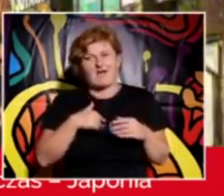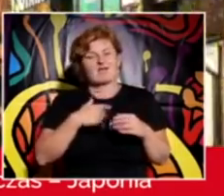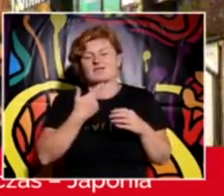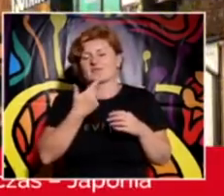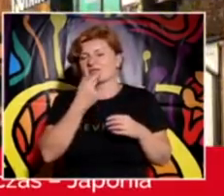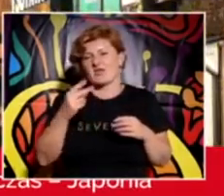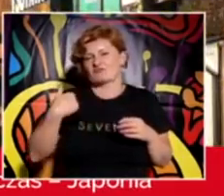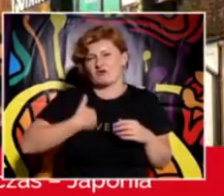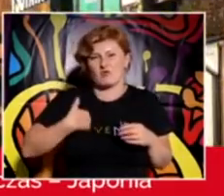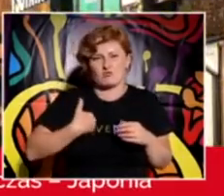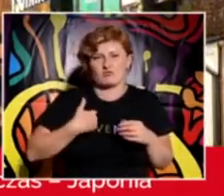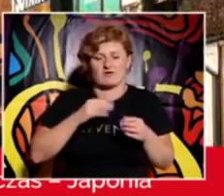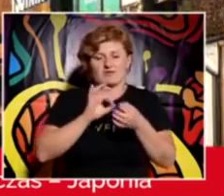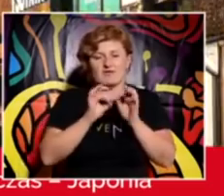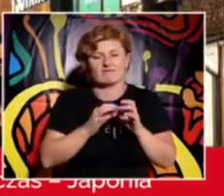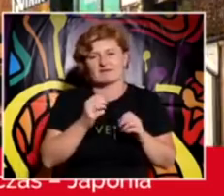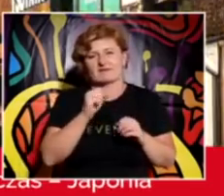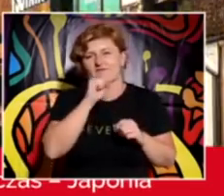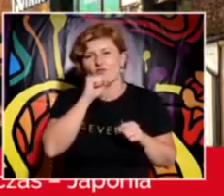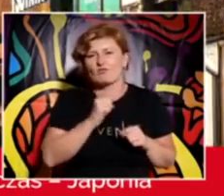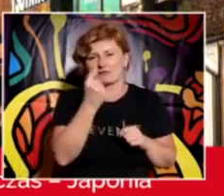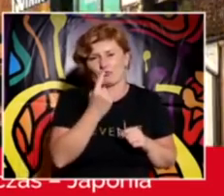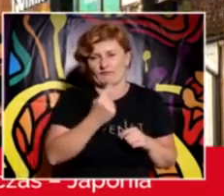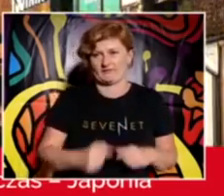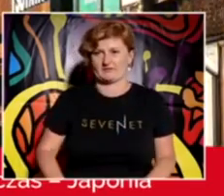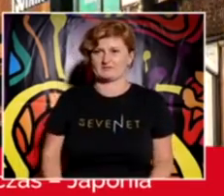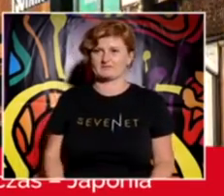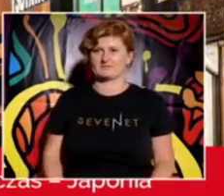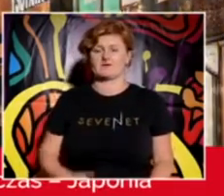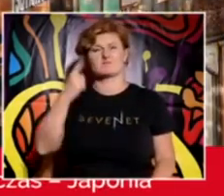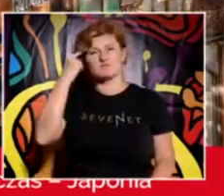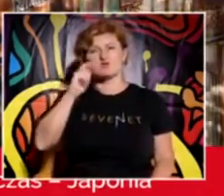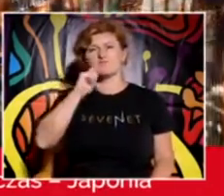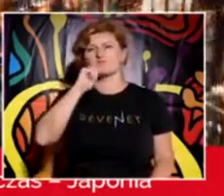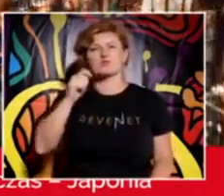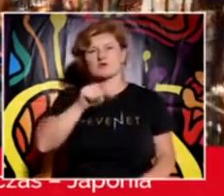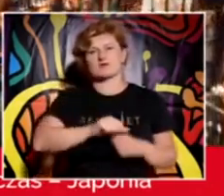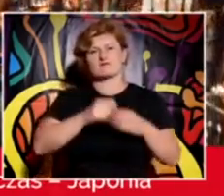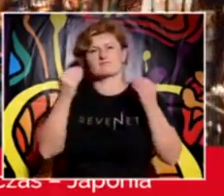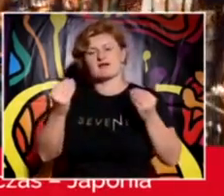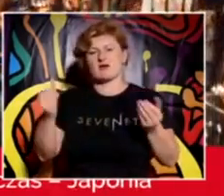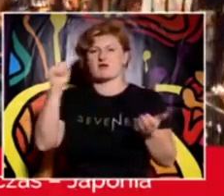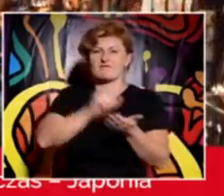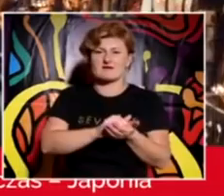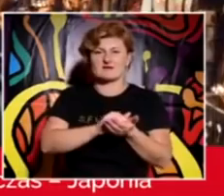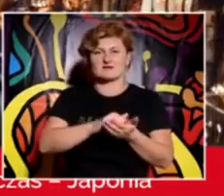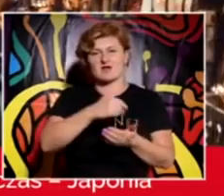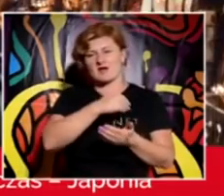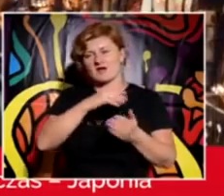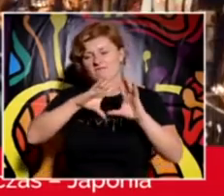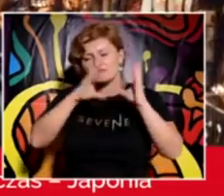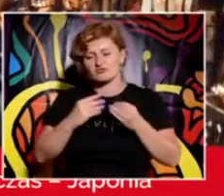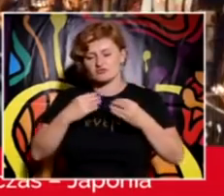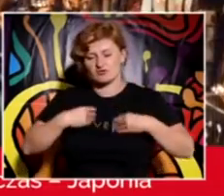bo to jest niesamowita inwestycja w nasz rozwój. Myślę, że podróże to jest niesamowita inwestycja, bo my się rozwijamy wszyscy. Uczymy